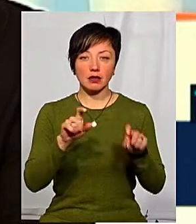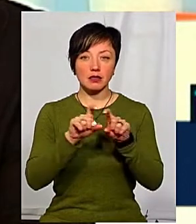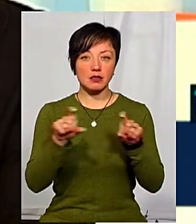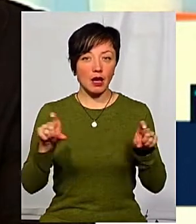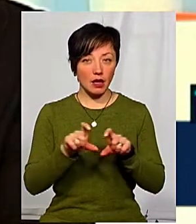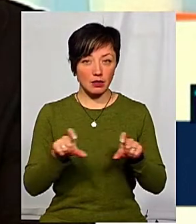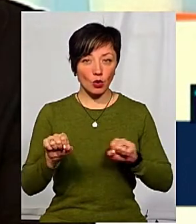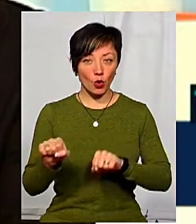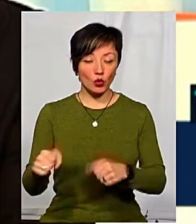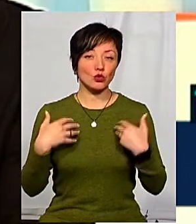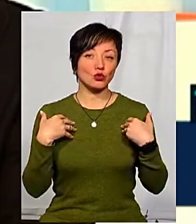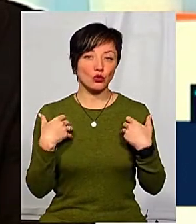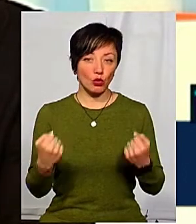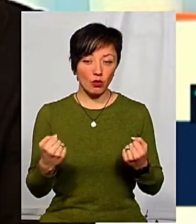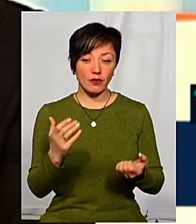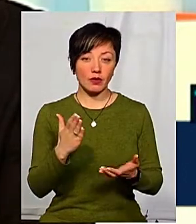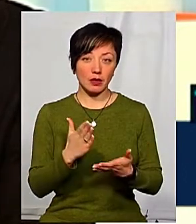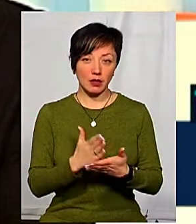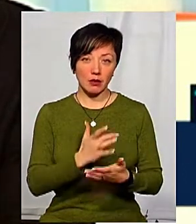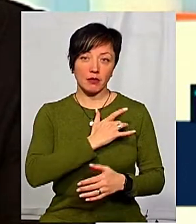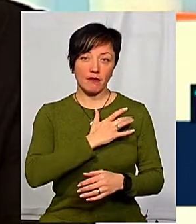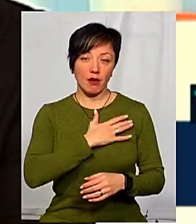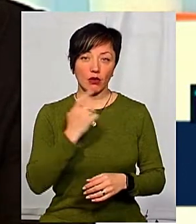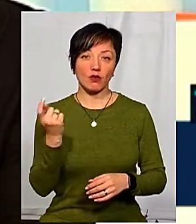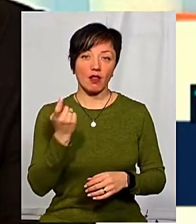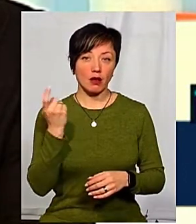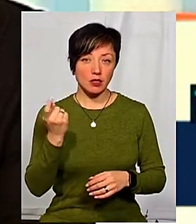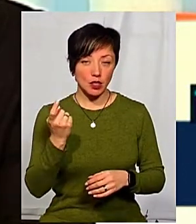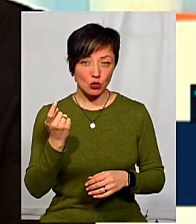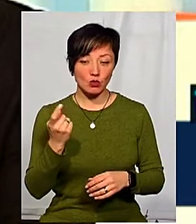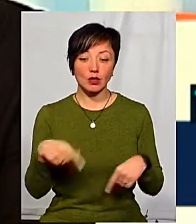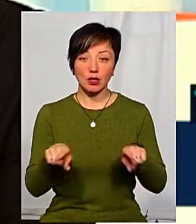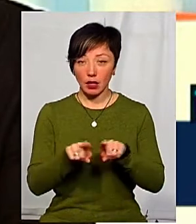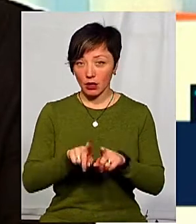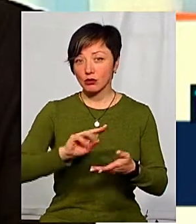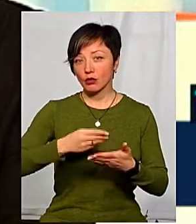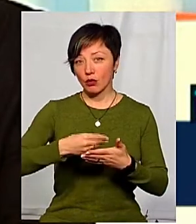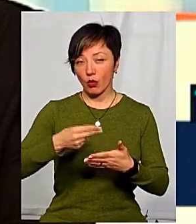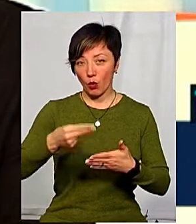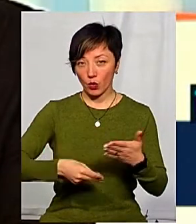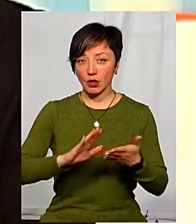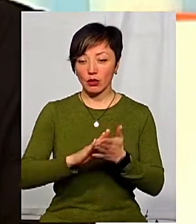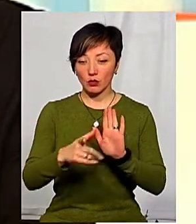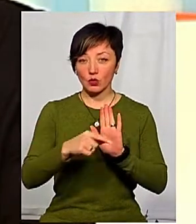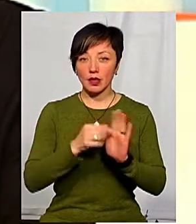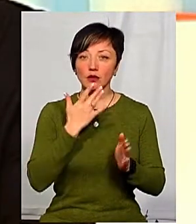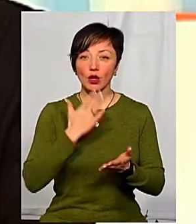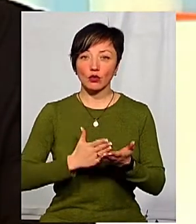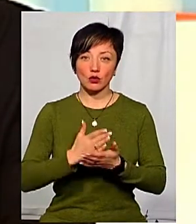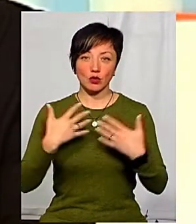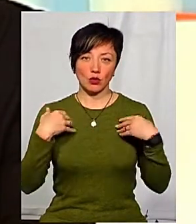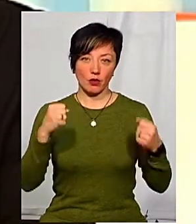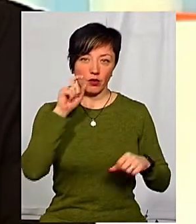заклади охорони здоров'я, які є приватною власністю, от, вони теж контрактуються в Національній службі